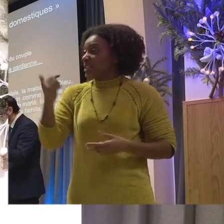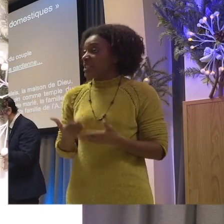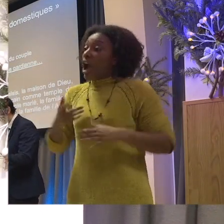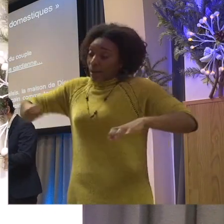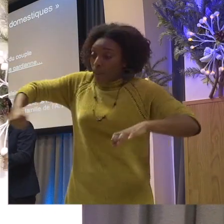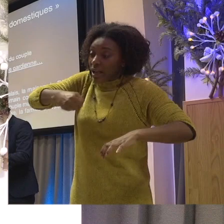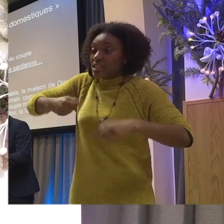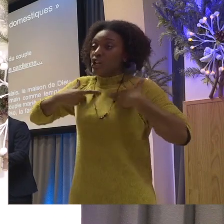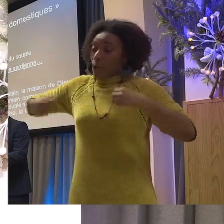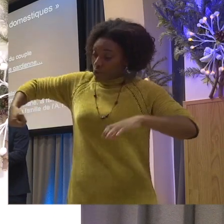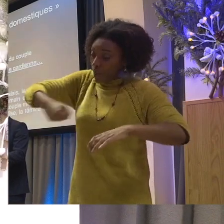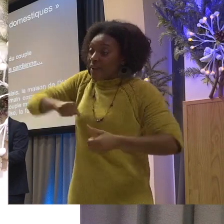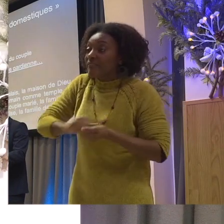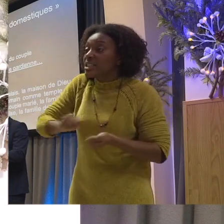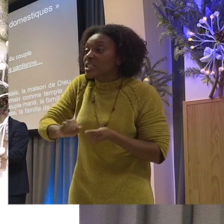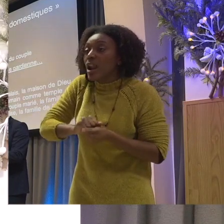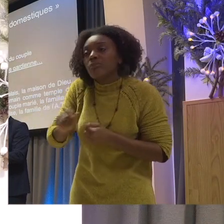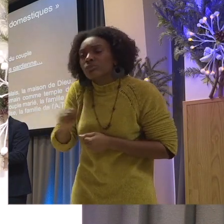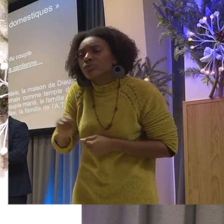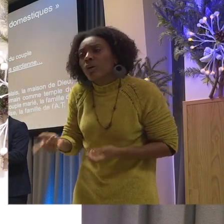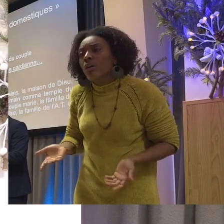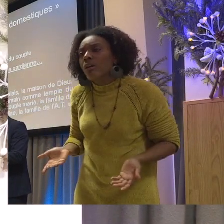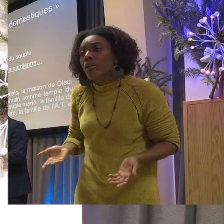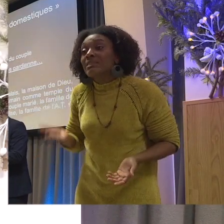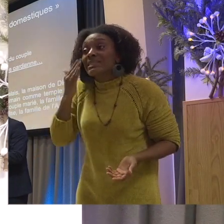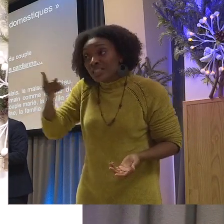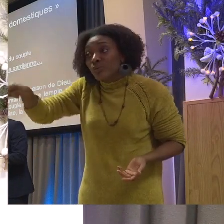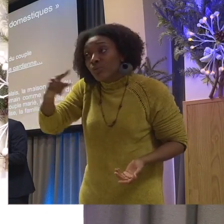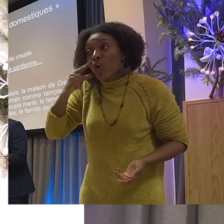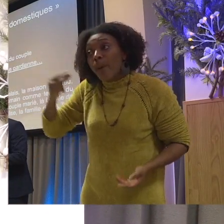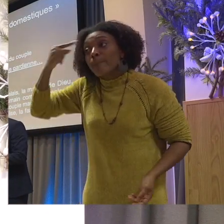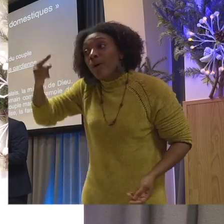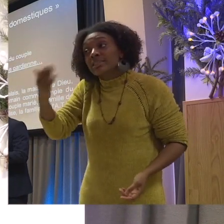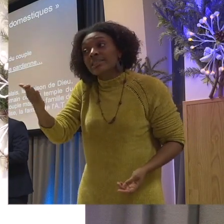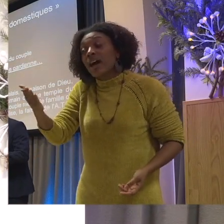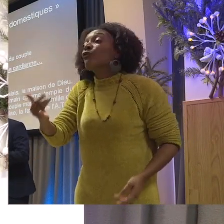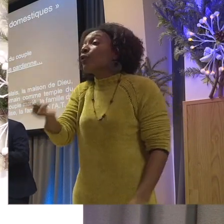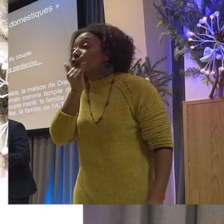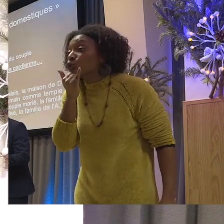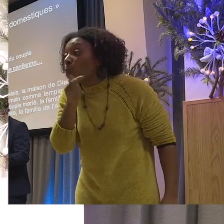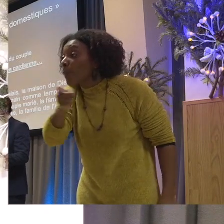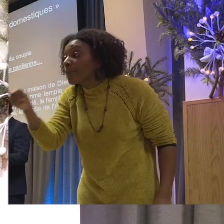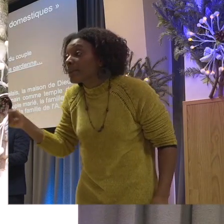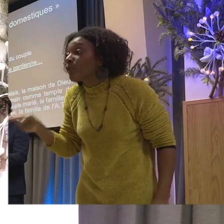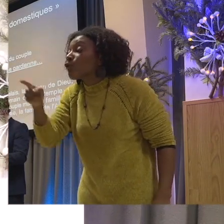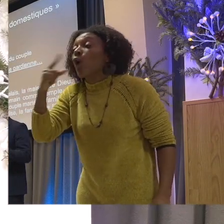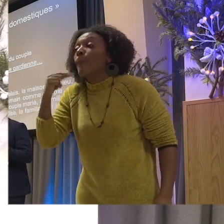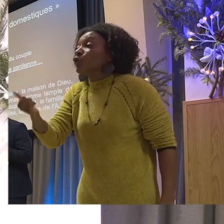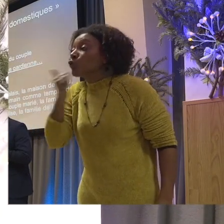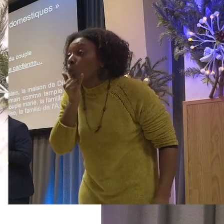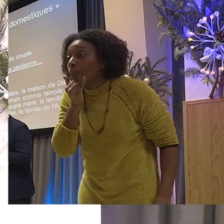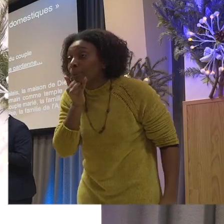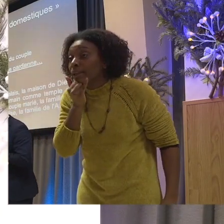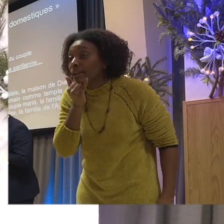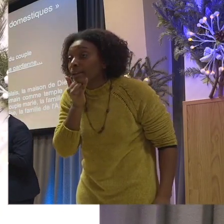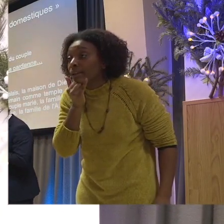repasser tes chemises ou de faire la vaisselle. Et si dans cette salle, des hommes pensent comme cela, alors vous n'avez pas compris ce verset. Un homme